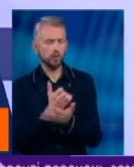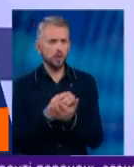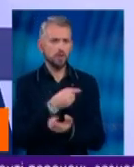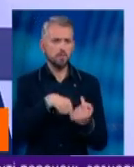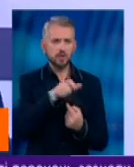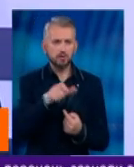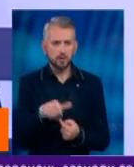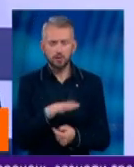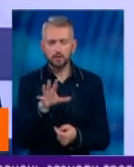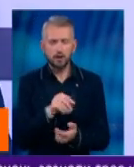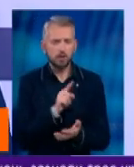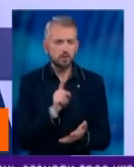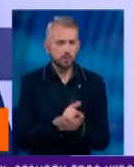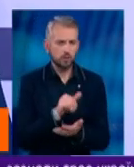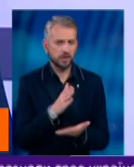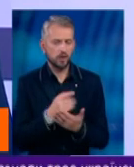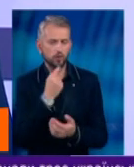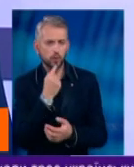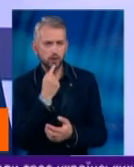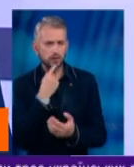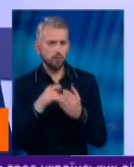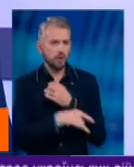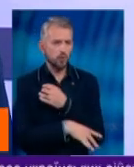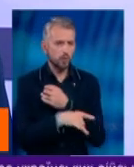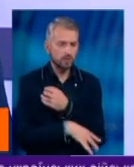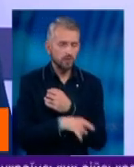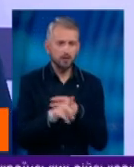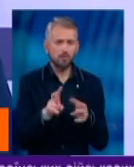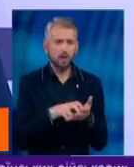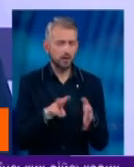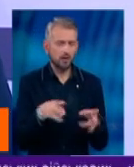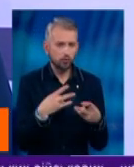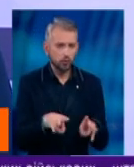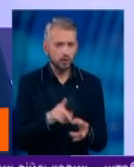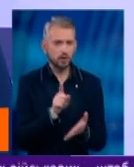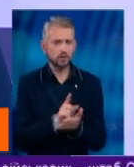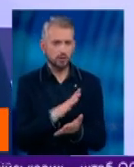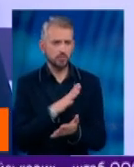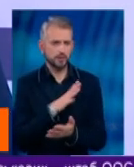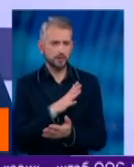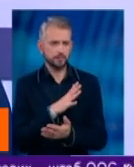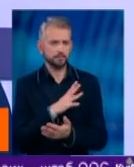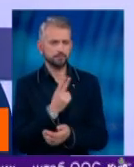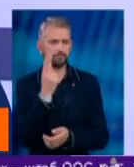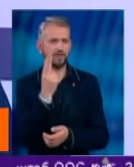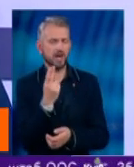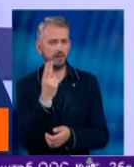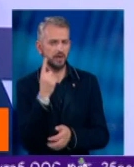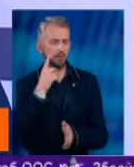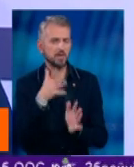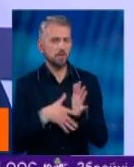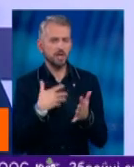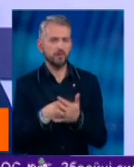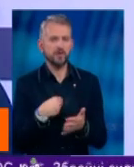все проходят через какие-то трудности, через какие-то банкротства, этого бояться не нужно, то есть должна быть определенная трезвость, то есть понимание каких-то своей